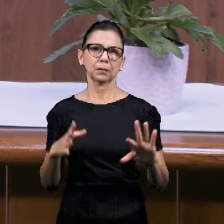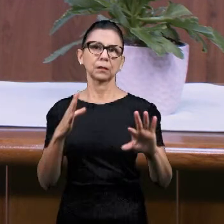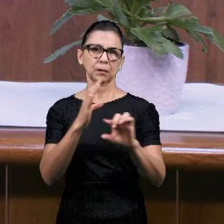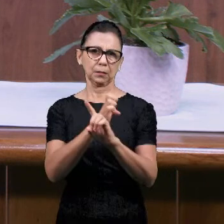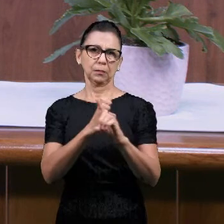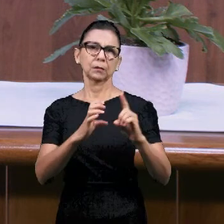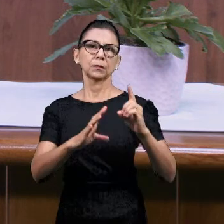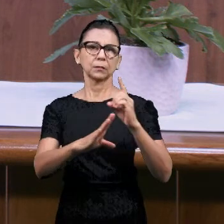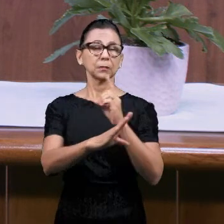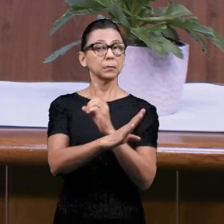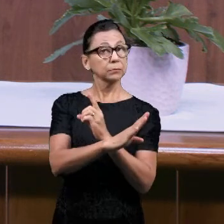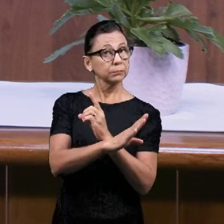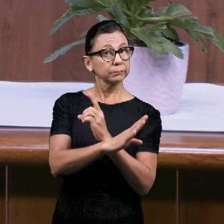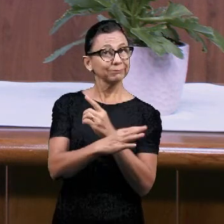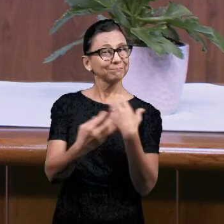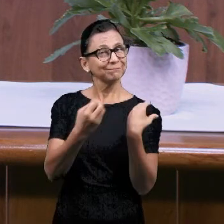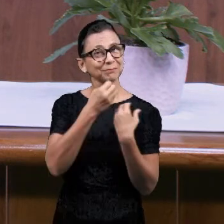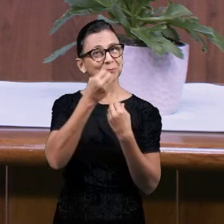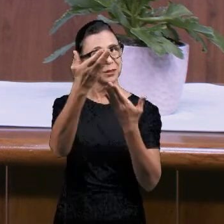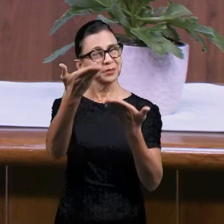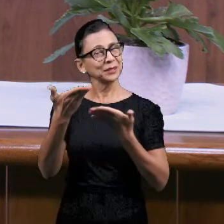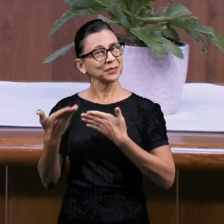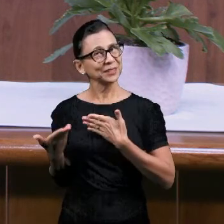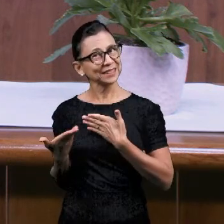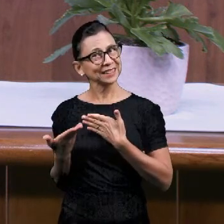biblique dominicale. Et nous